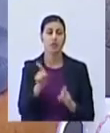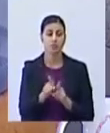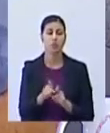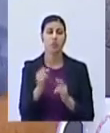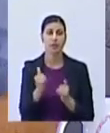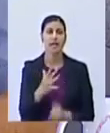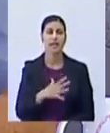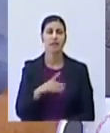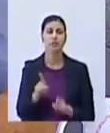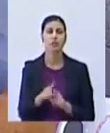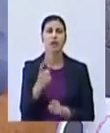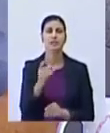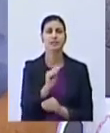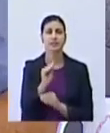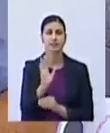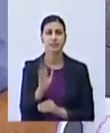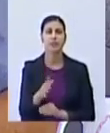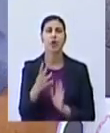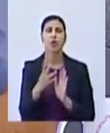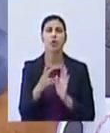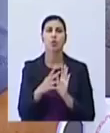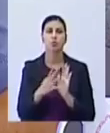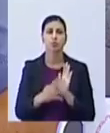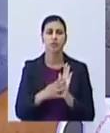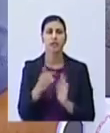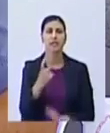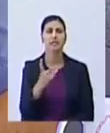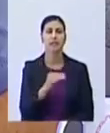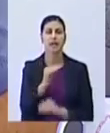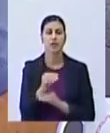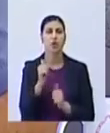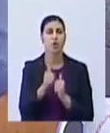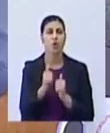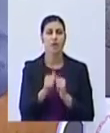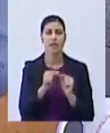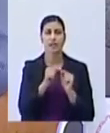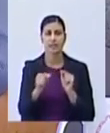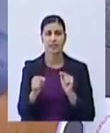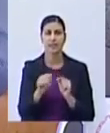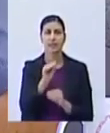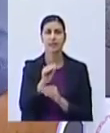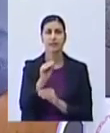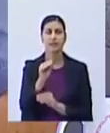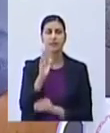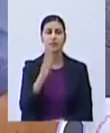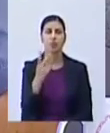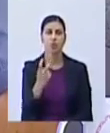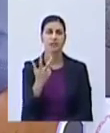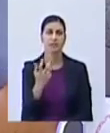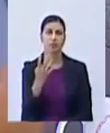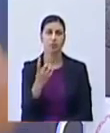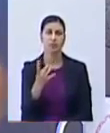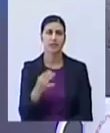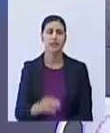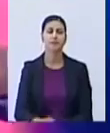წელზე მათ დაემატებათ 100 ლარი, 91 წელზე დაემატებათ კიდევ 100 ლარი და საერთოდ პენსია ყოველ წელიწადში 80 წლის მაღლა გაუხდებათ 200, 300,